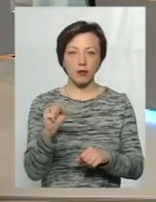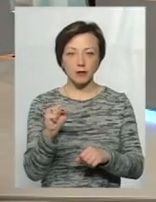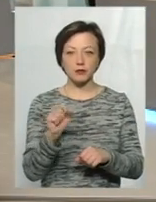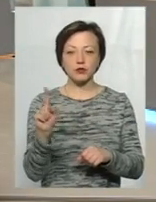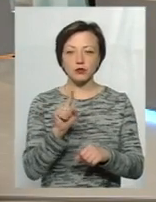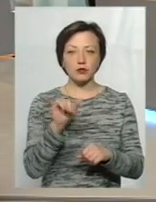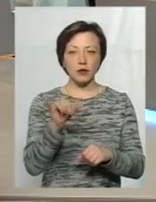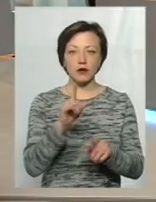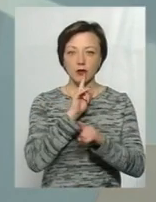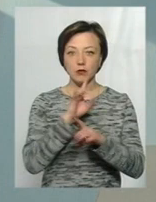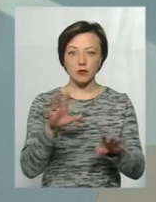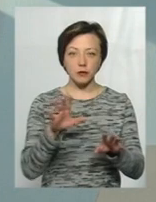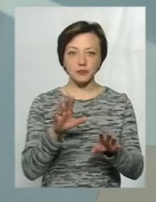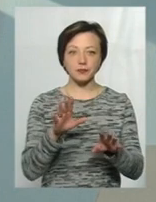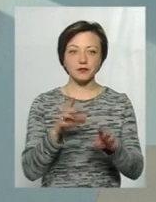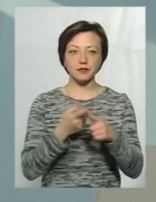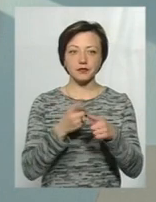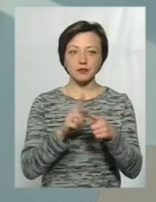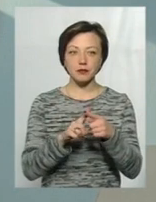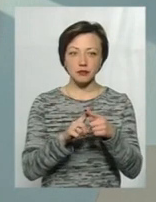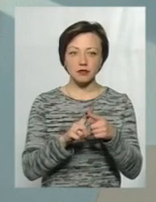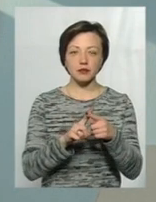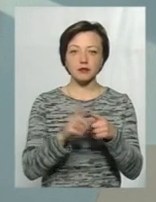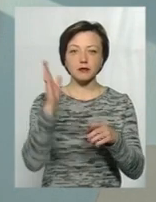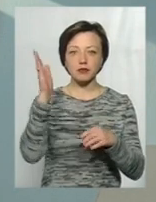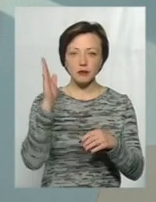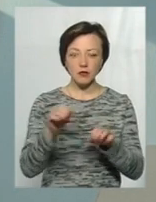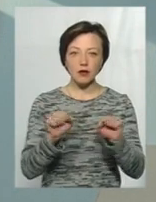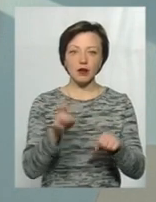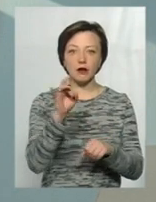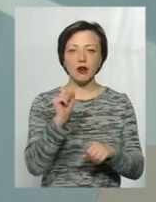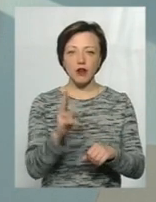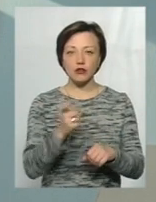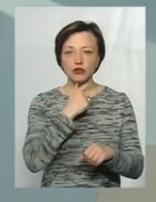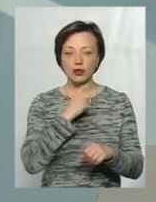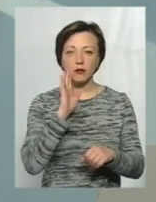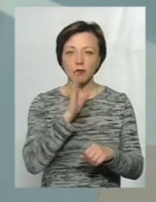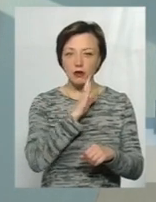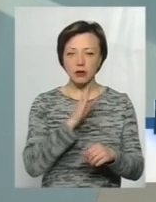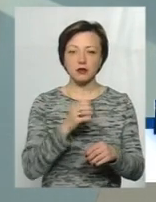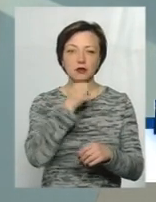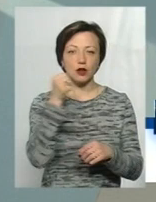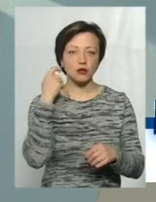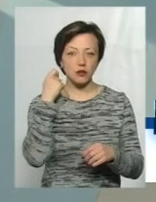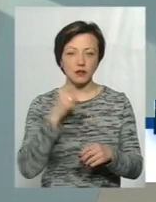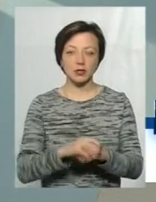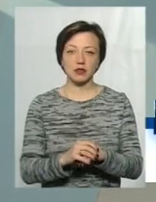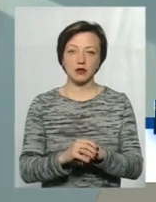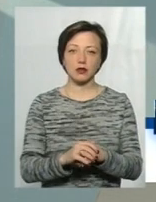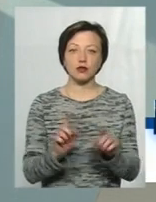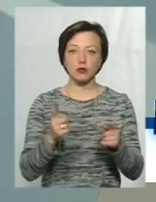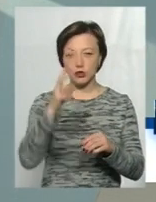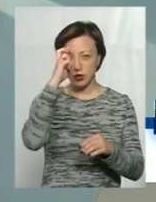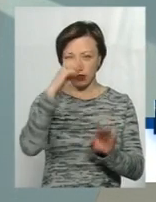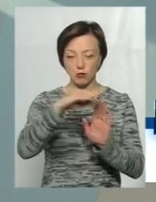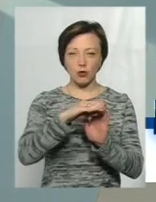щоб в них не буде гострокінцевих кондилом в майбутньому, що в них не буде потім, можливо, раку шийки матки в віці старшому. Тому що